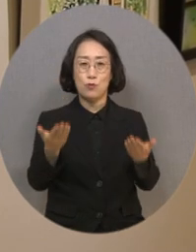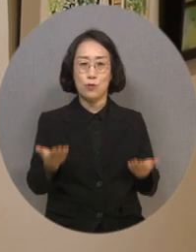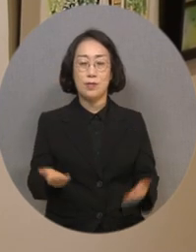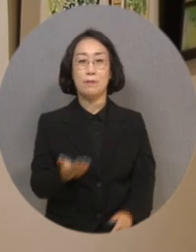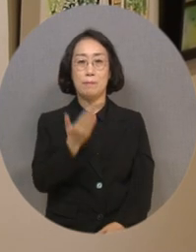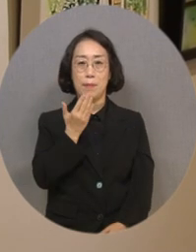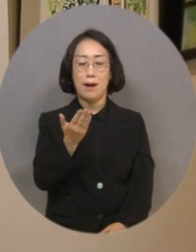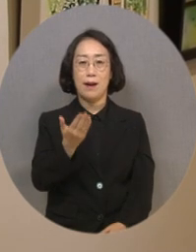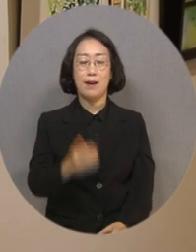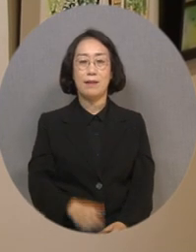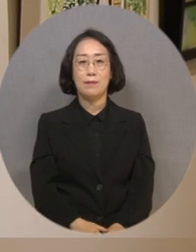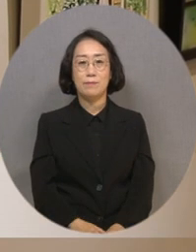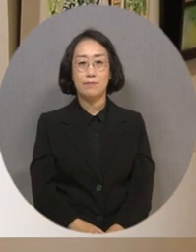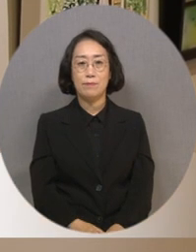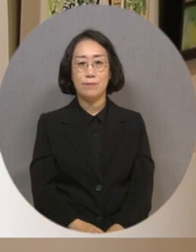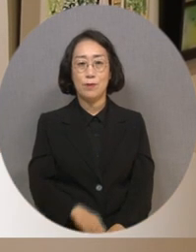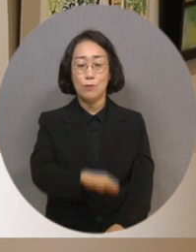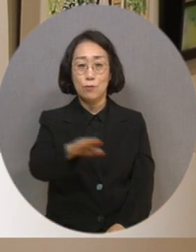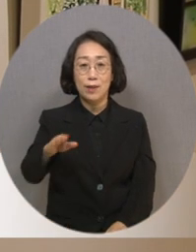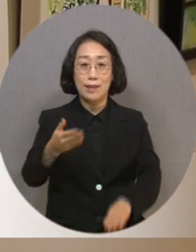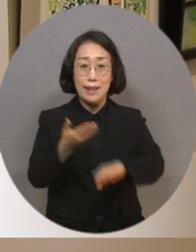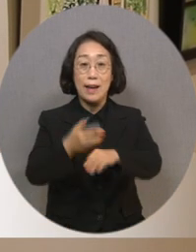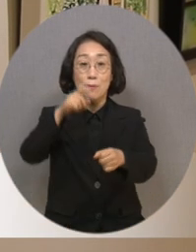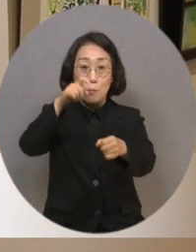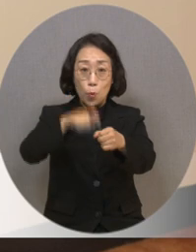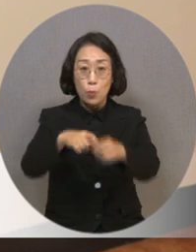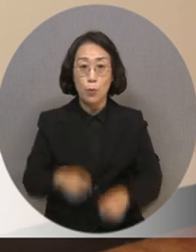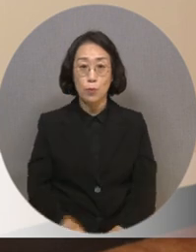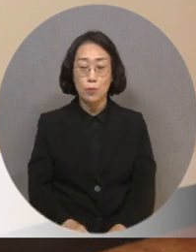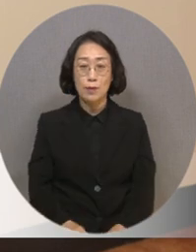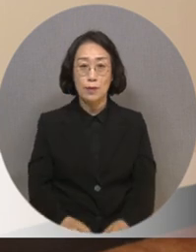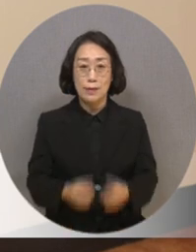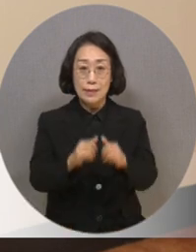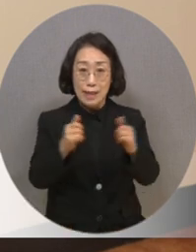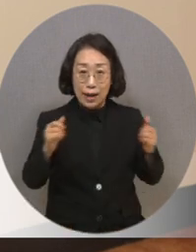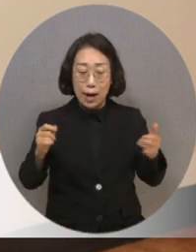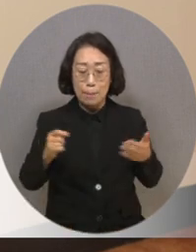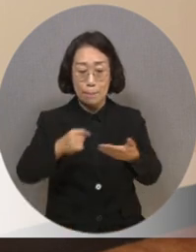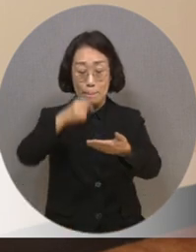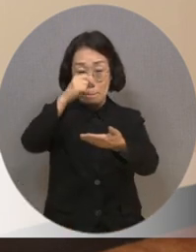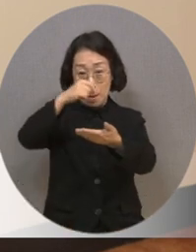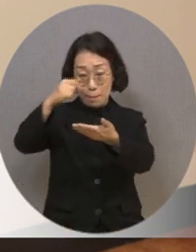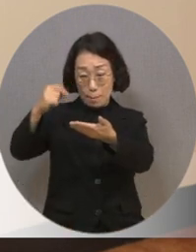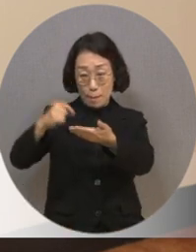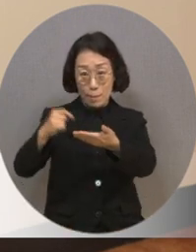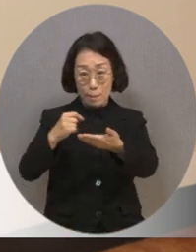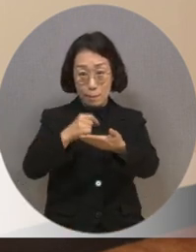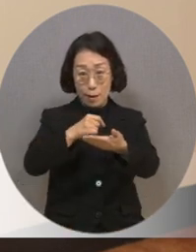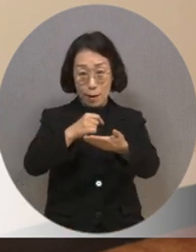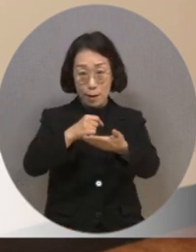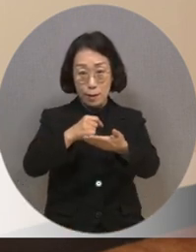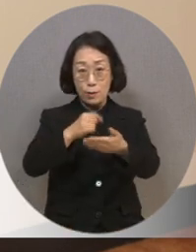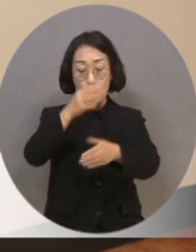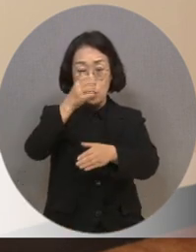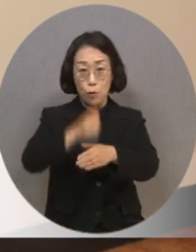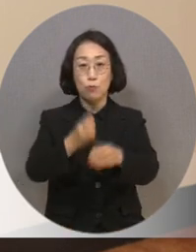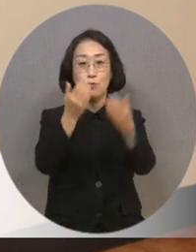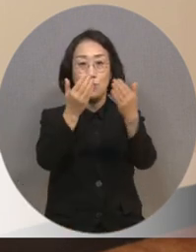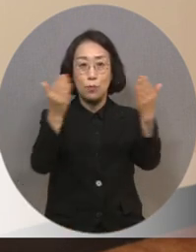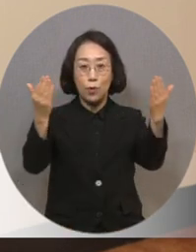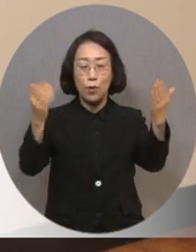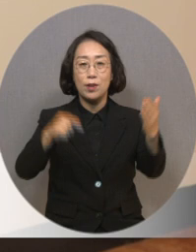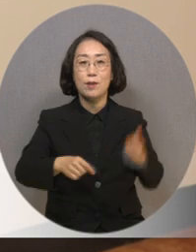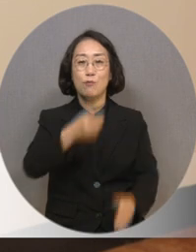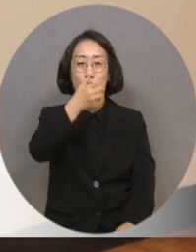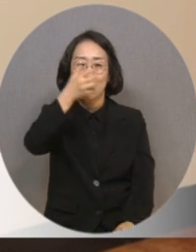합니다. 이제 저의 다른 목표는 이제 인물을 좀 인물로 소묘해서 전시하는 것을